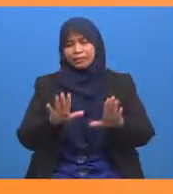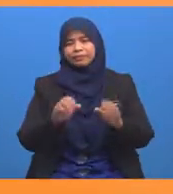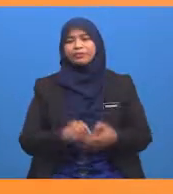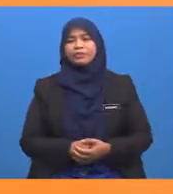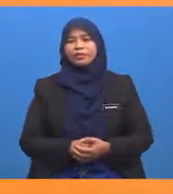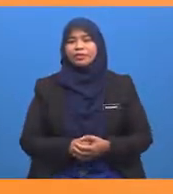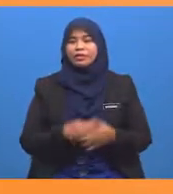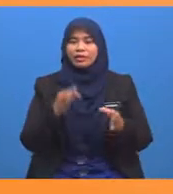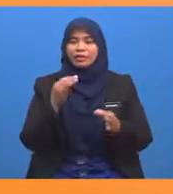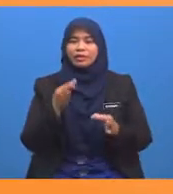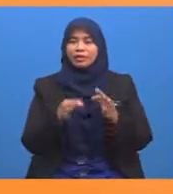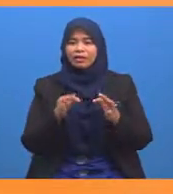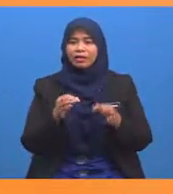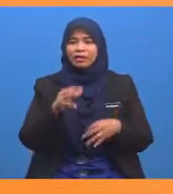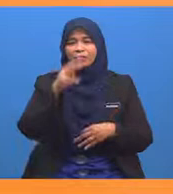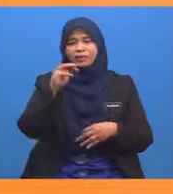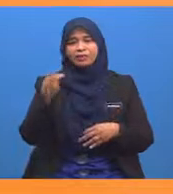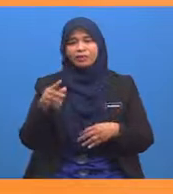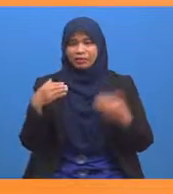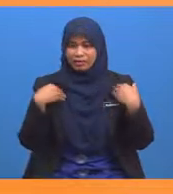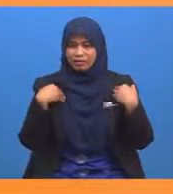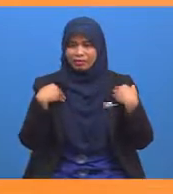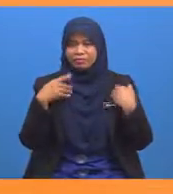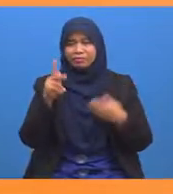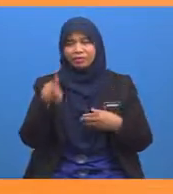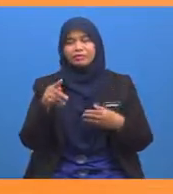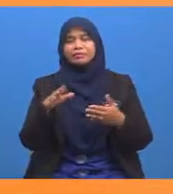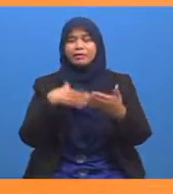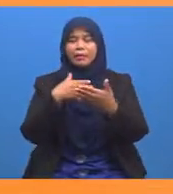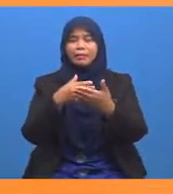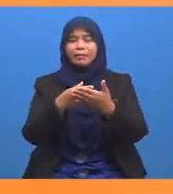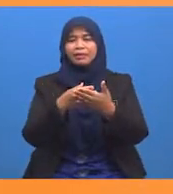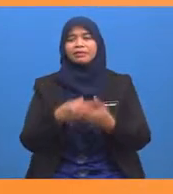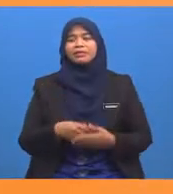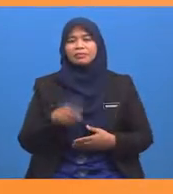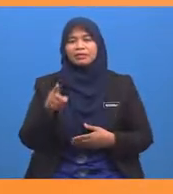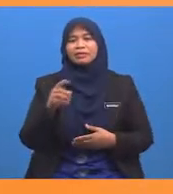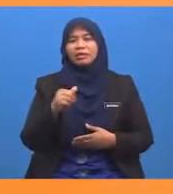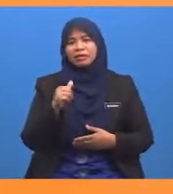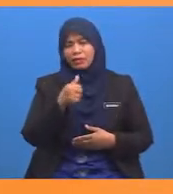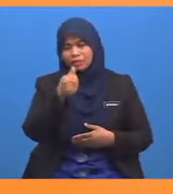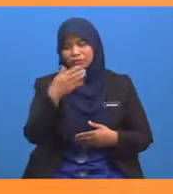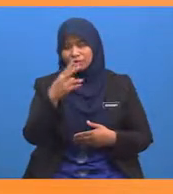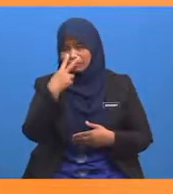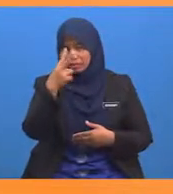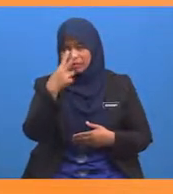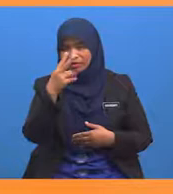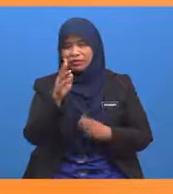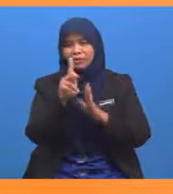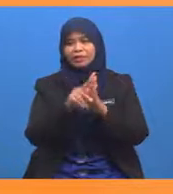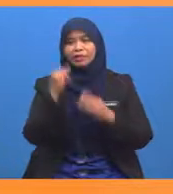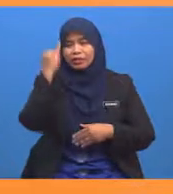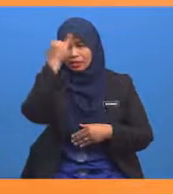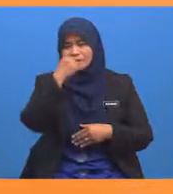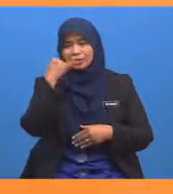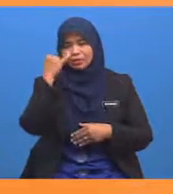Sekiranya murid-murid pernah sampai ke sana, pasti kamu telah berpeluang melihat keindahan